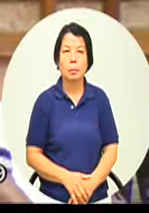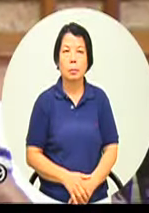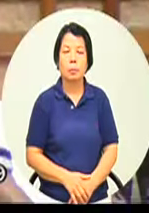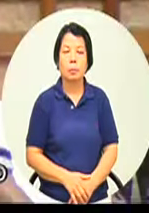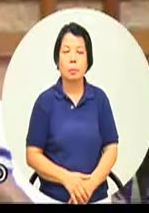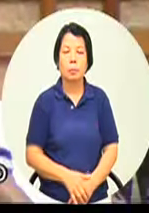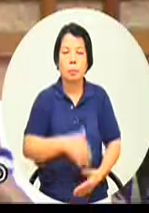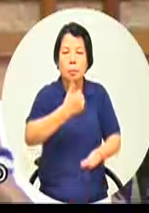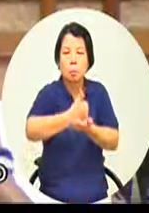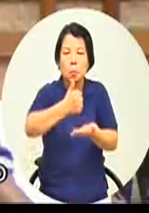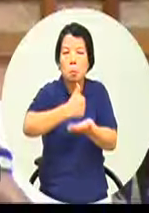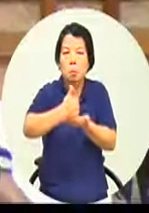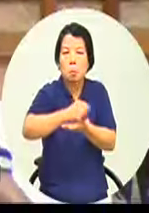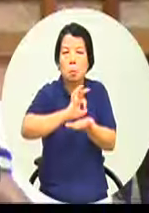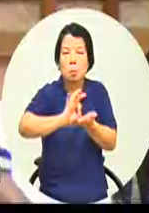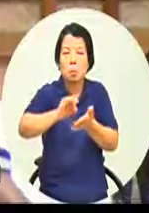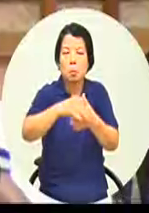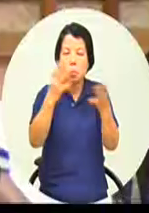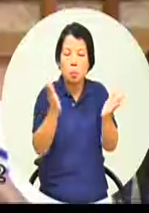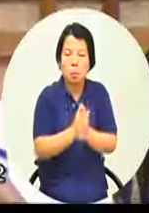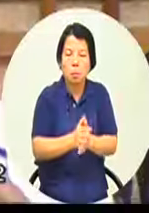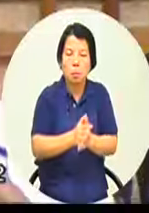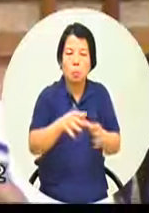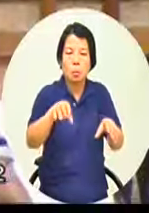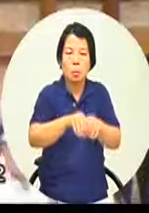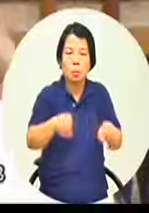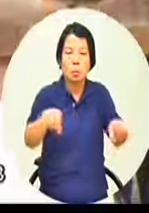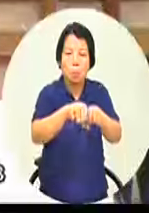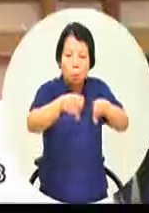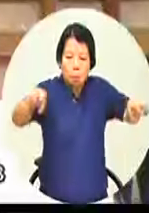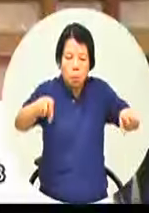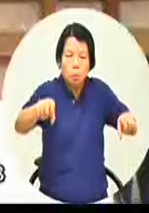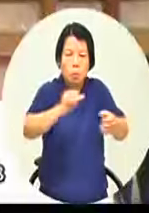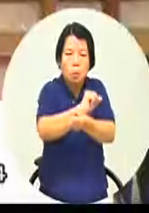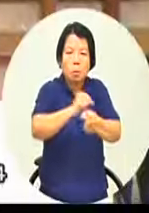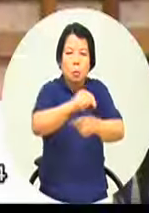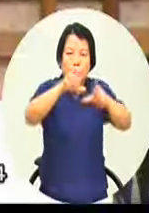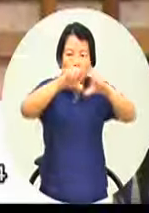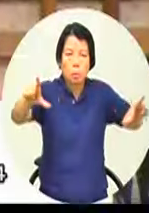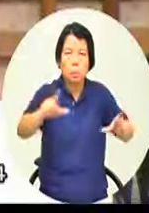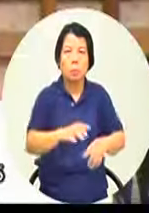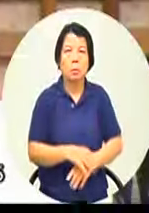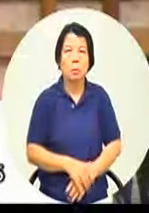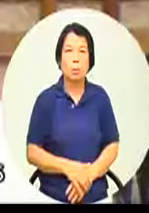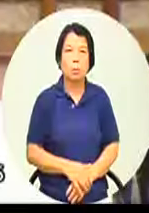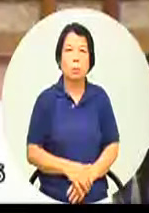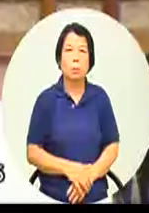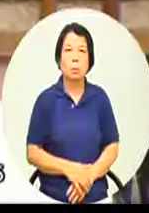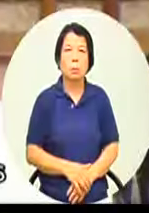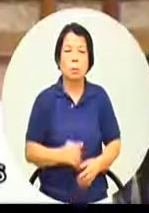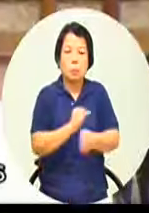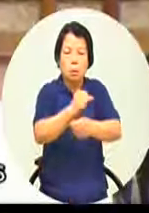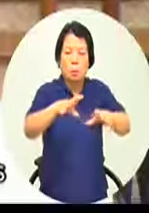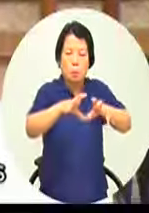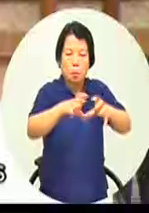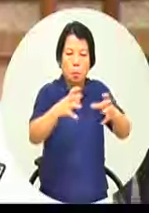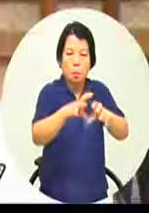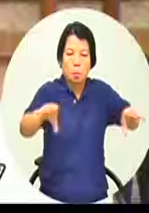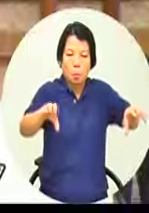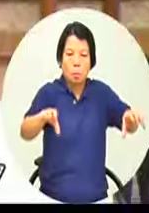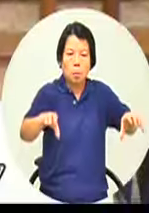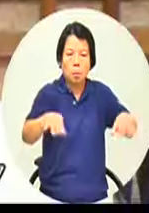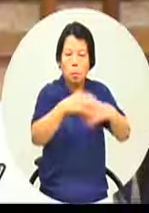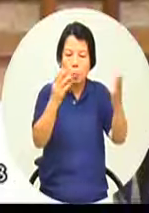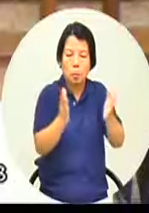运输用的这个枕木，一支枕木弄这么大，一支枕木弄这么粗，弄一体成